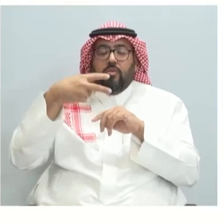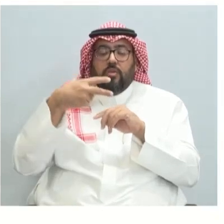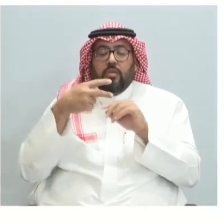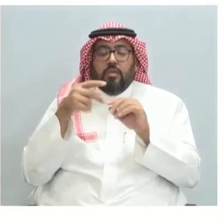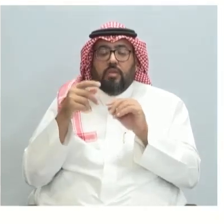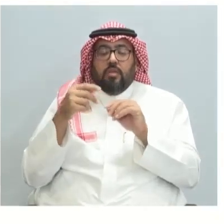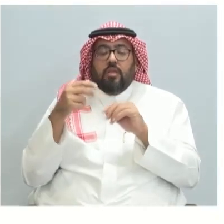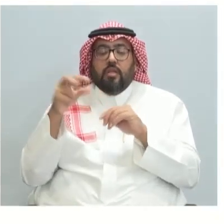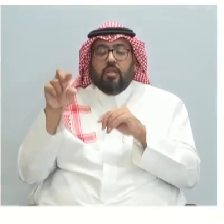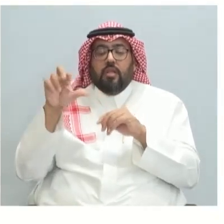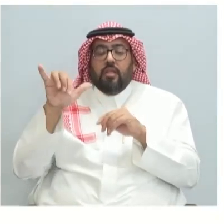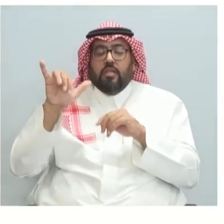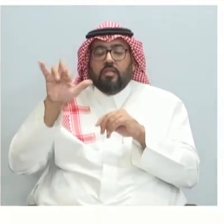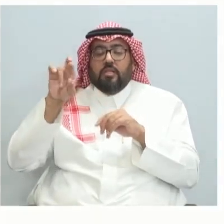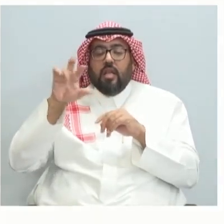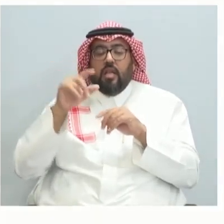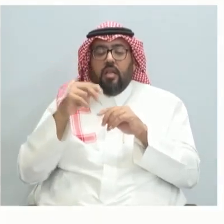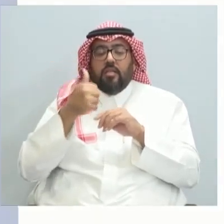المئه